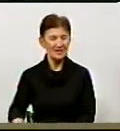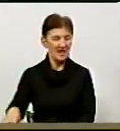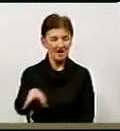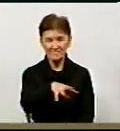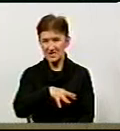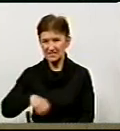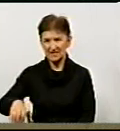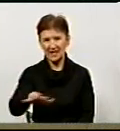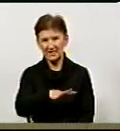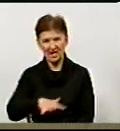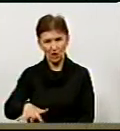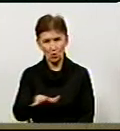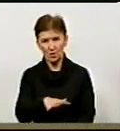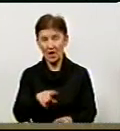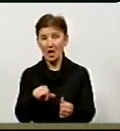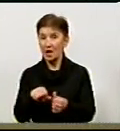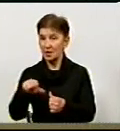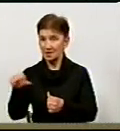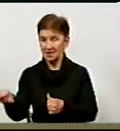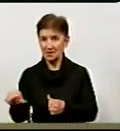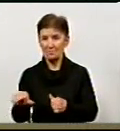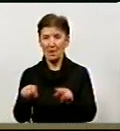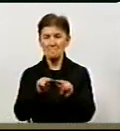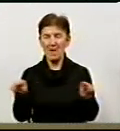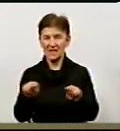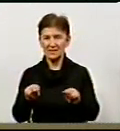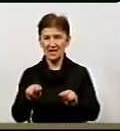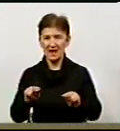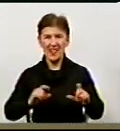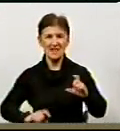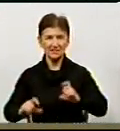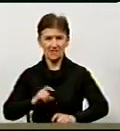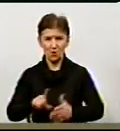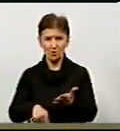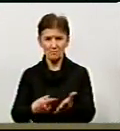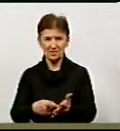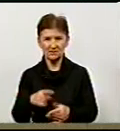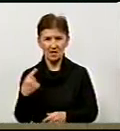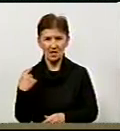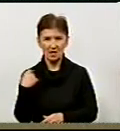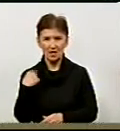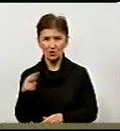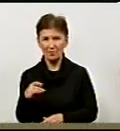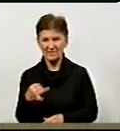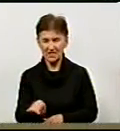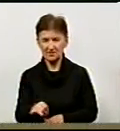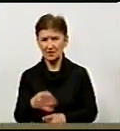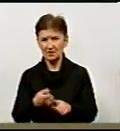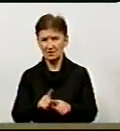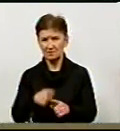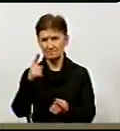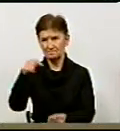територіях, окрім педагогічного ліцею міста Кропивницького, який працює відповідно до графіку